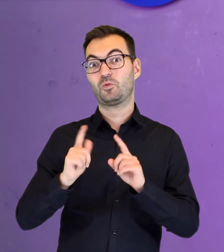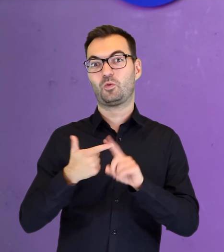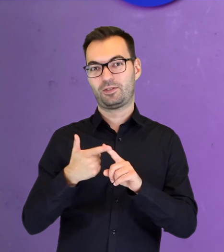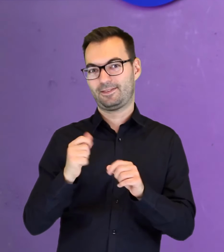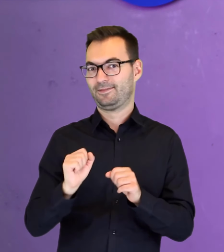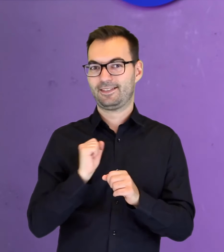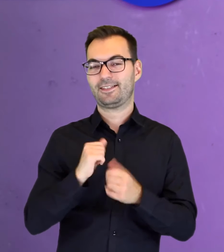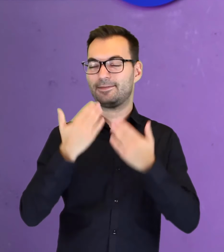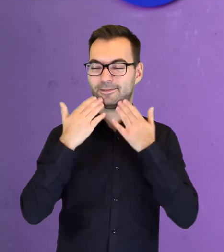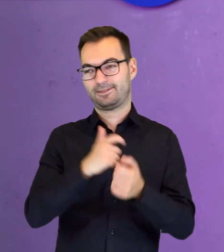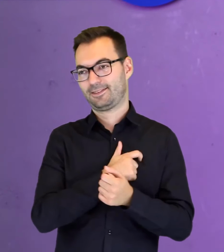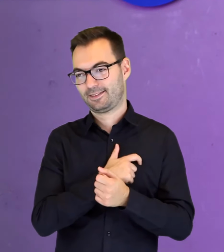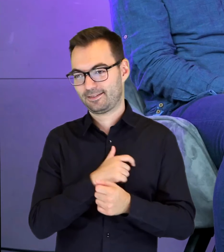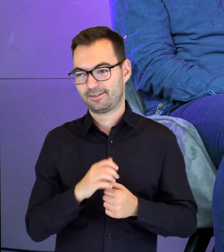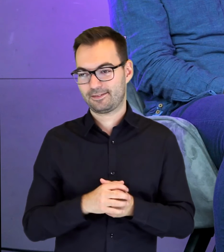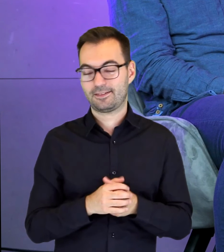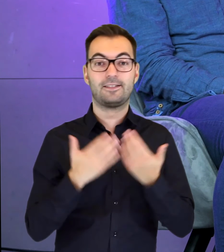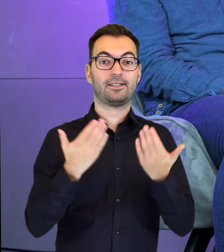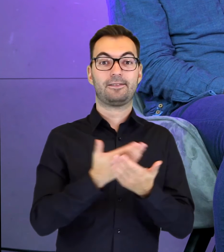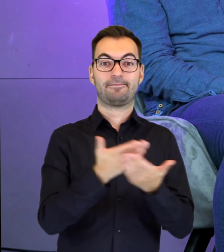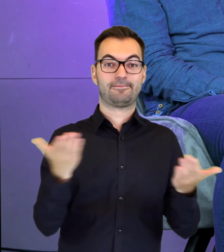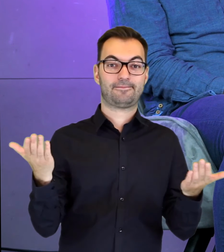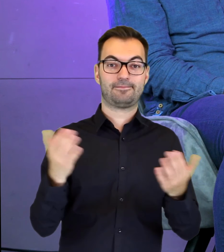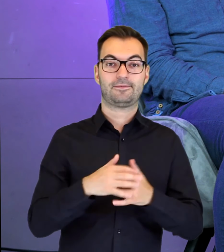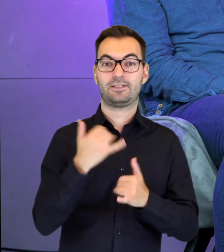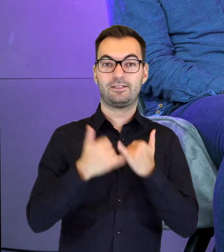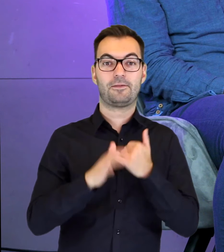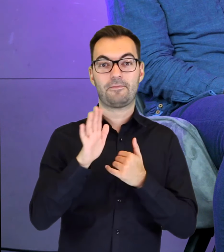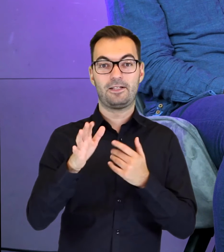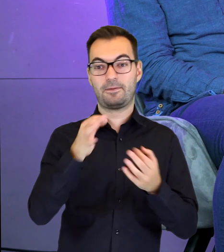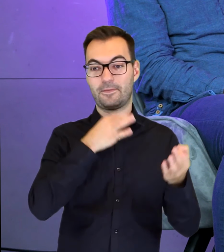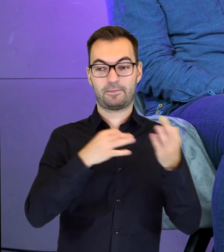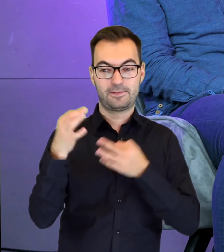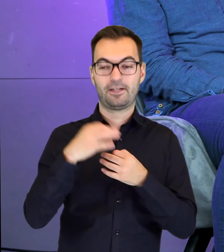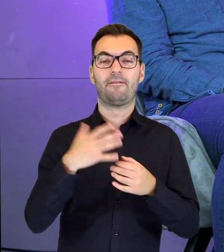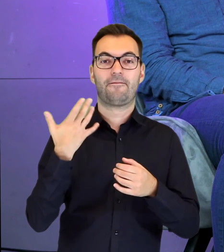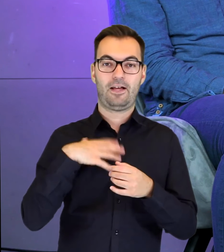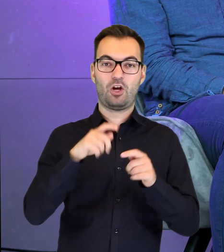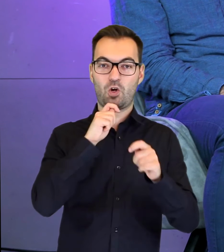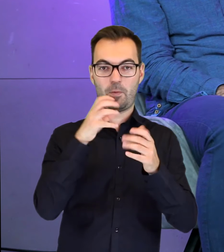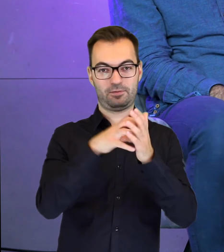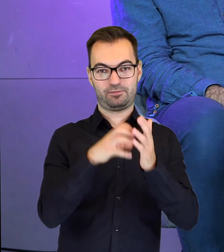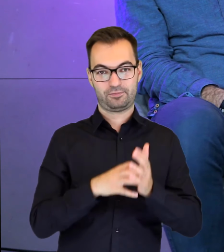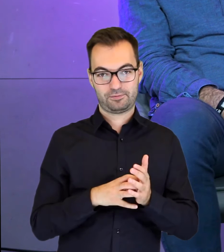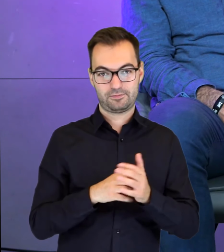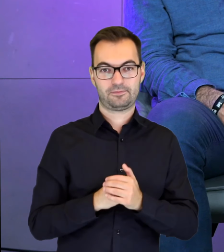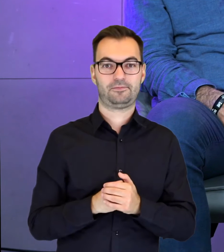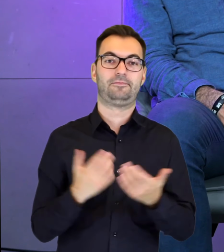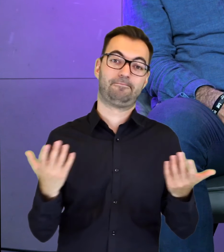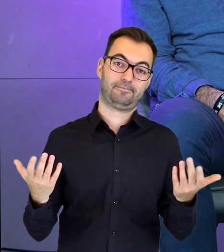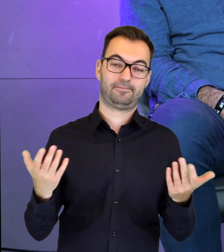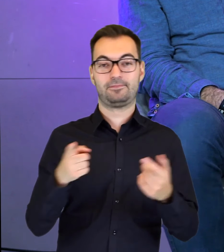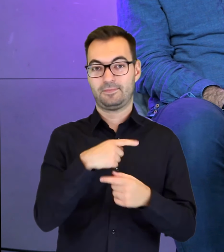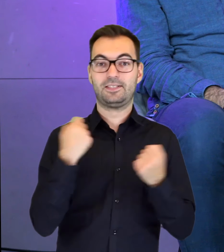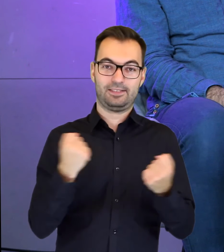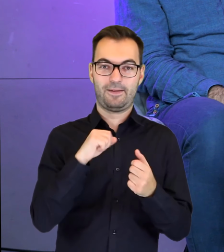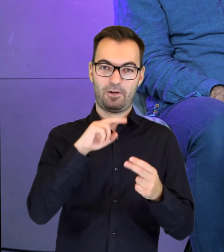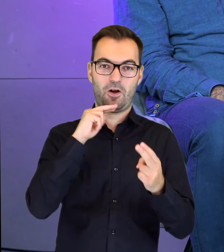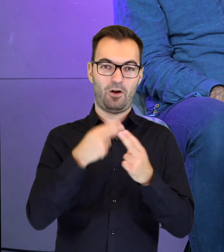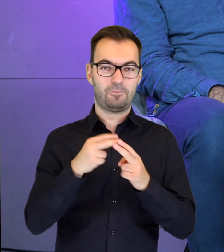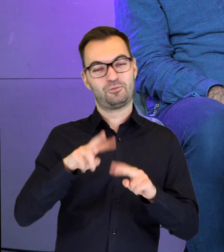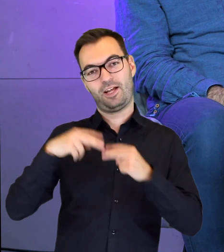Zobaczymy czy ta bankowość jest dostępna czy nie czytałem to pierwszy raport nie mogę się doczekać drugiego także Dziękuję ci serdecznie a dla